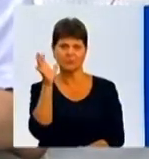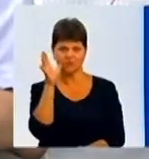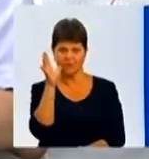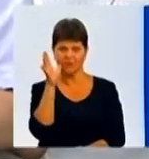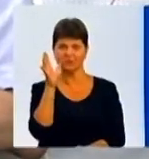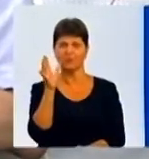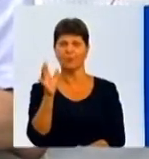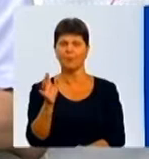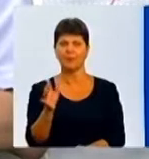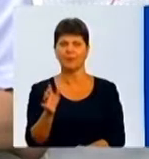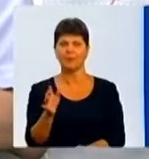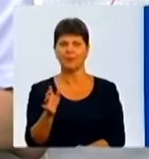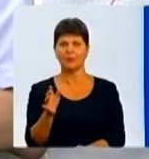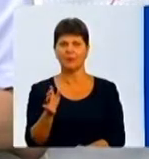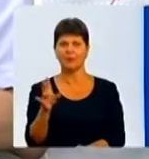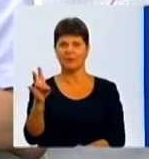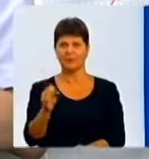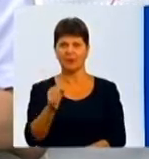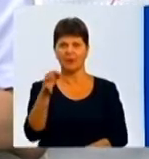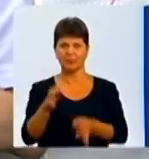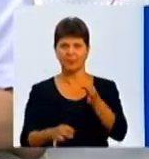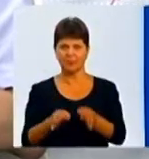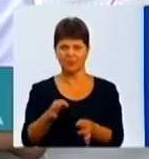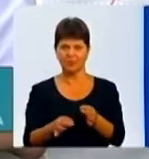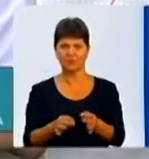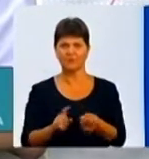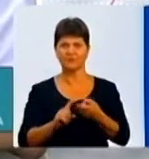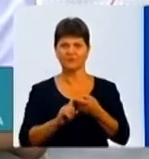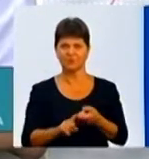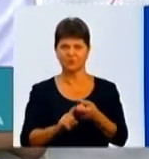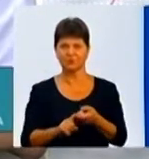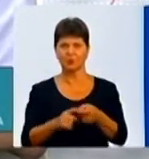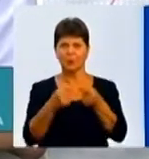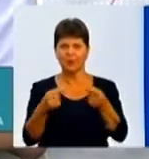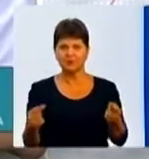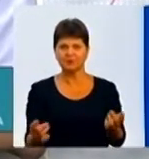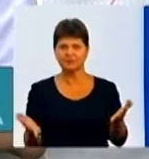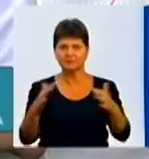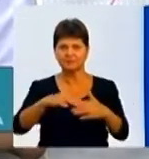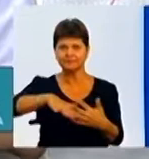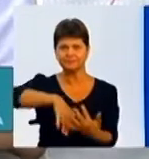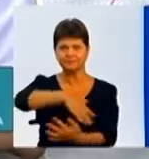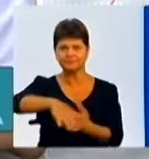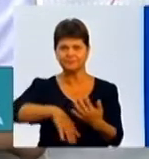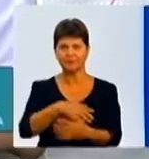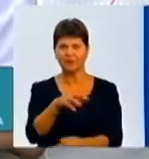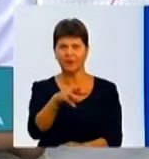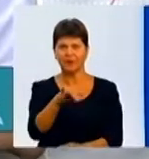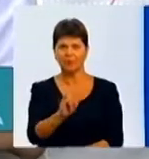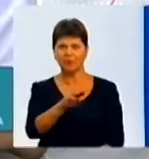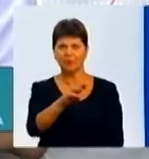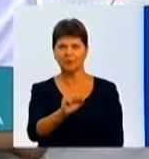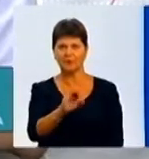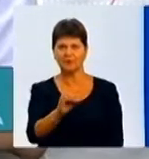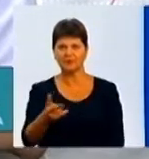навантаженням на природу, в зв'язку з іншими, з мутацією, в